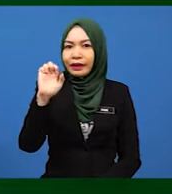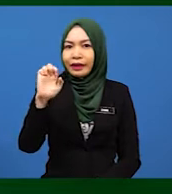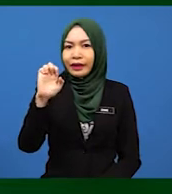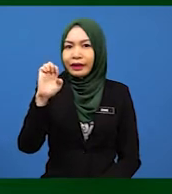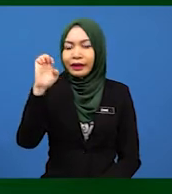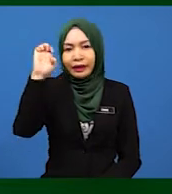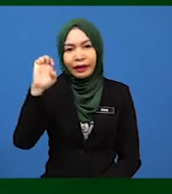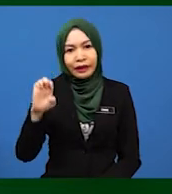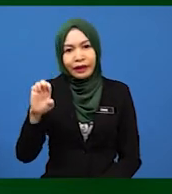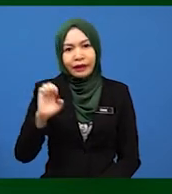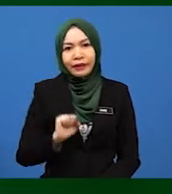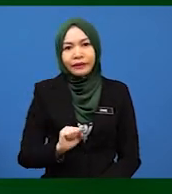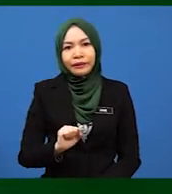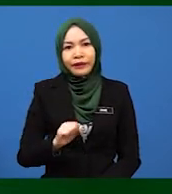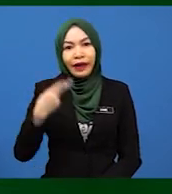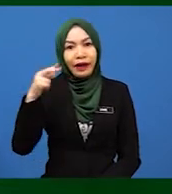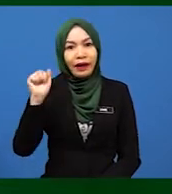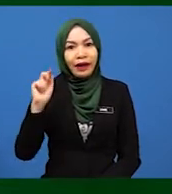Hana pun ada di sini.